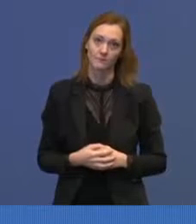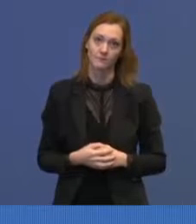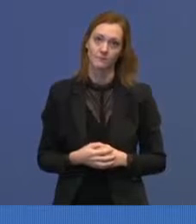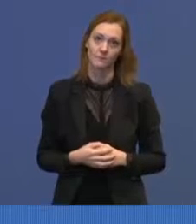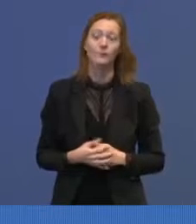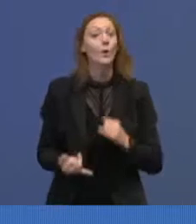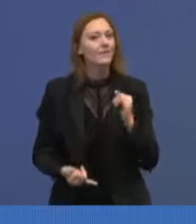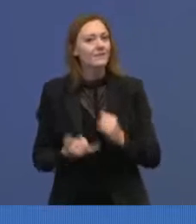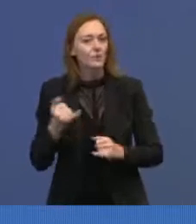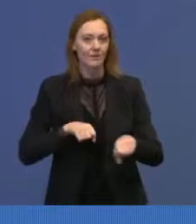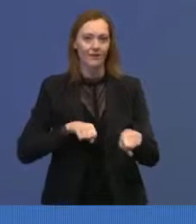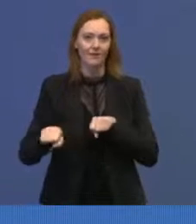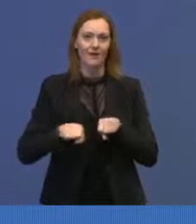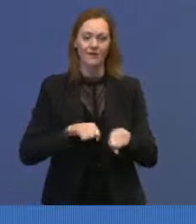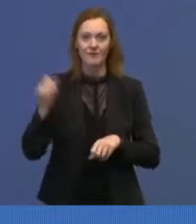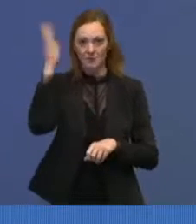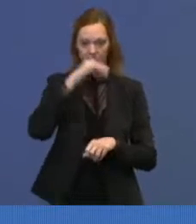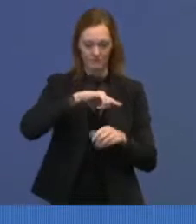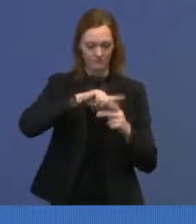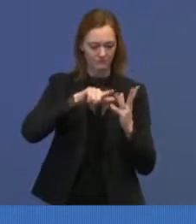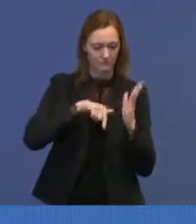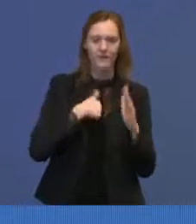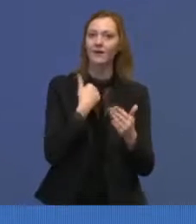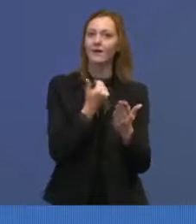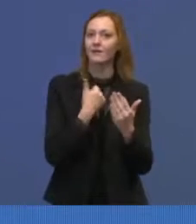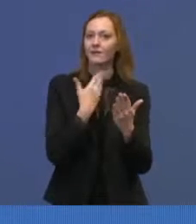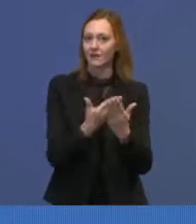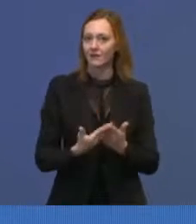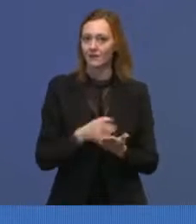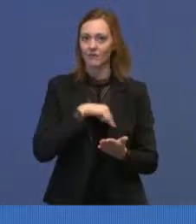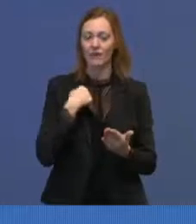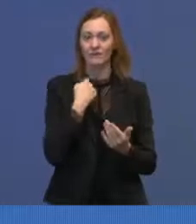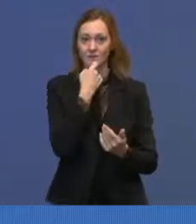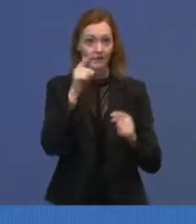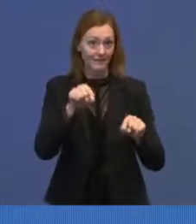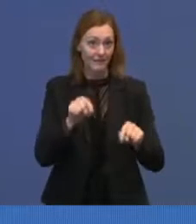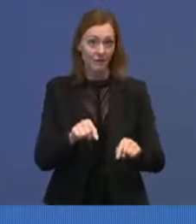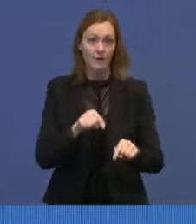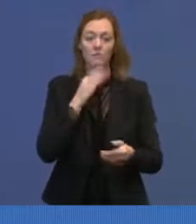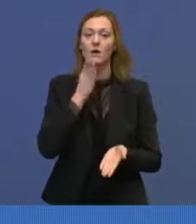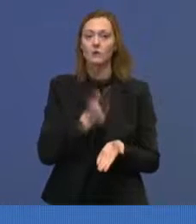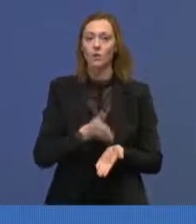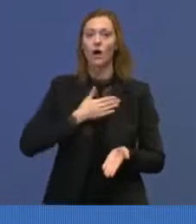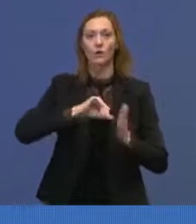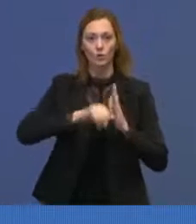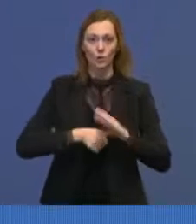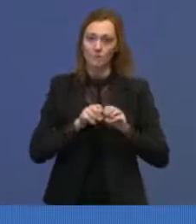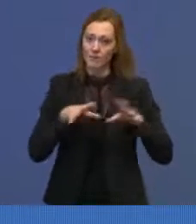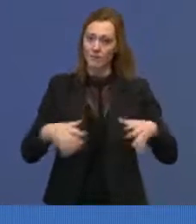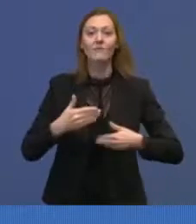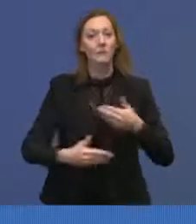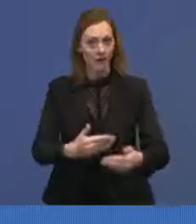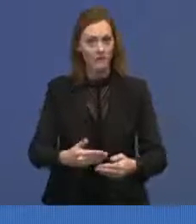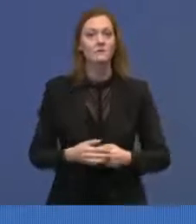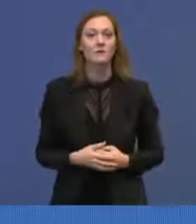ugu dambayntiina waxay dowladdu aaminsan tahay in tallaabooyinkani ku filan yihiin xakamaynta cudurka laakiin waxaan hoosta ka xariiqayaa